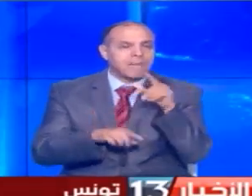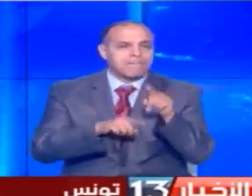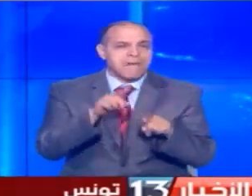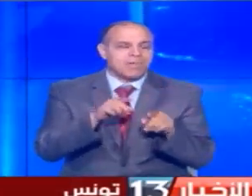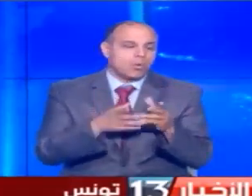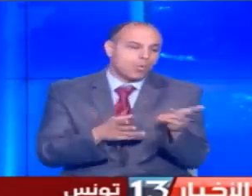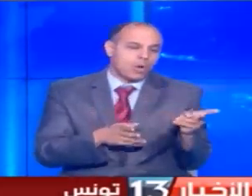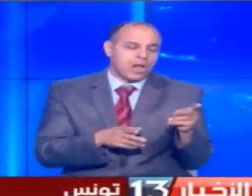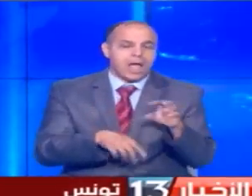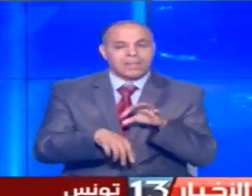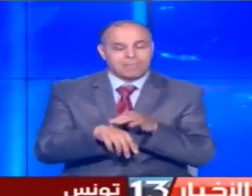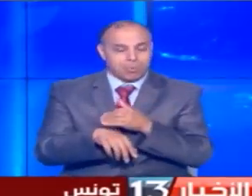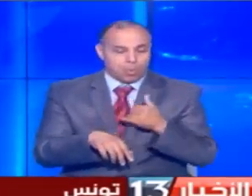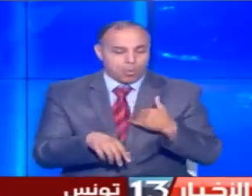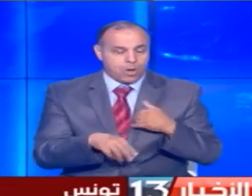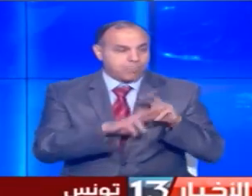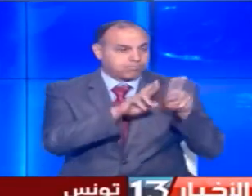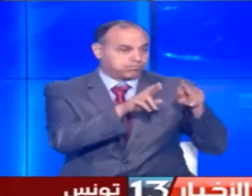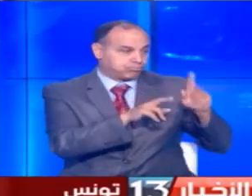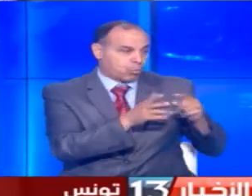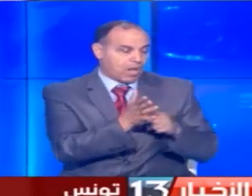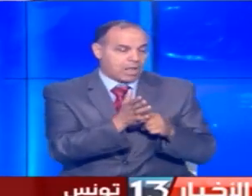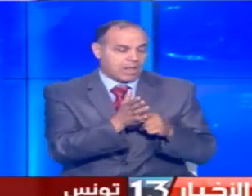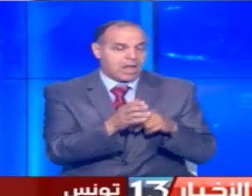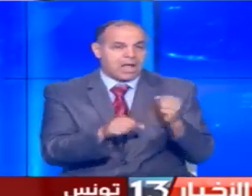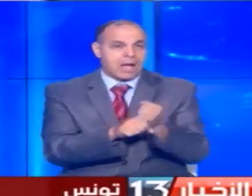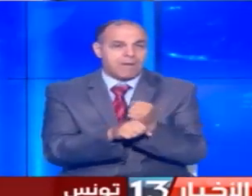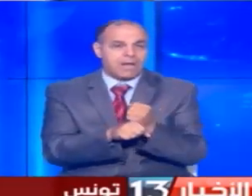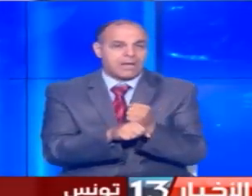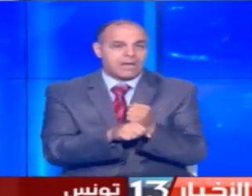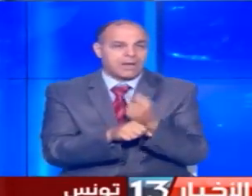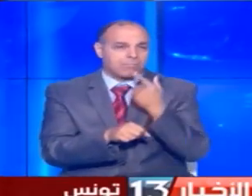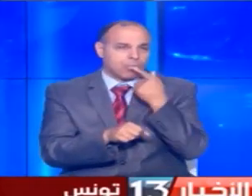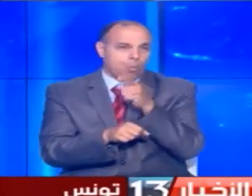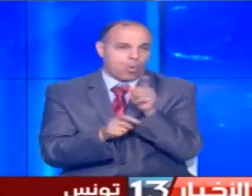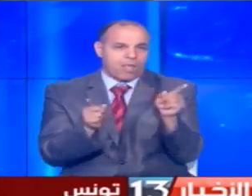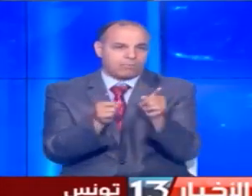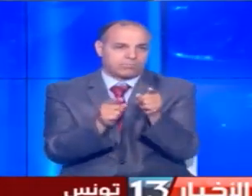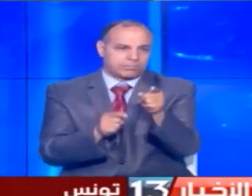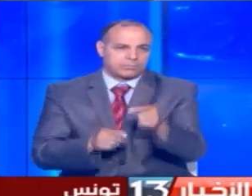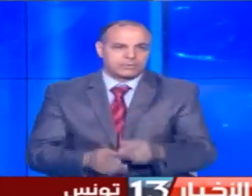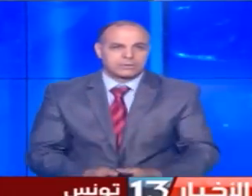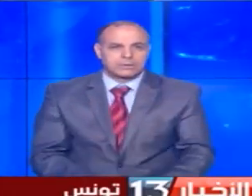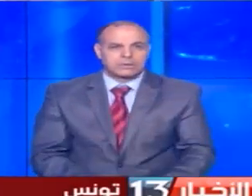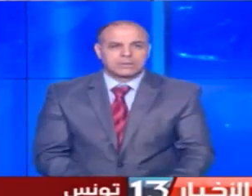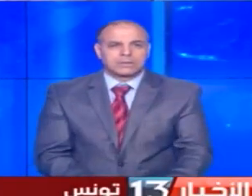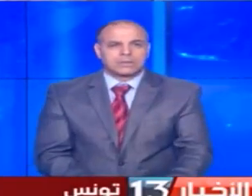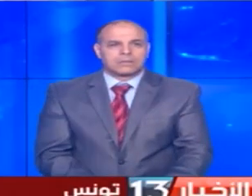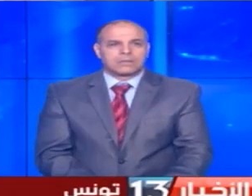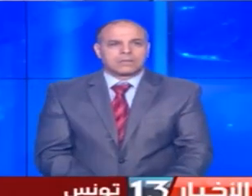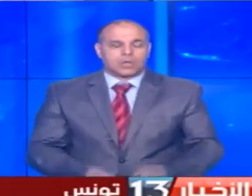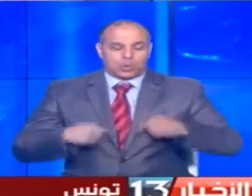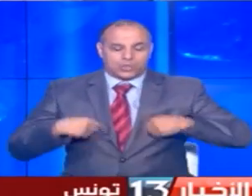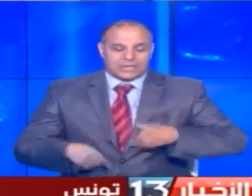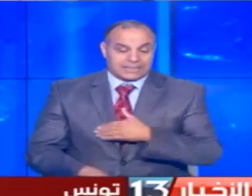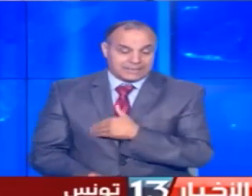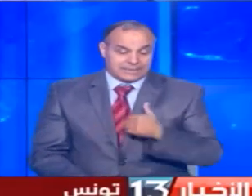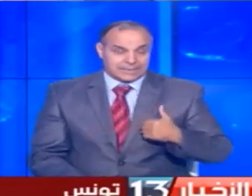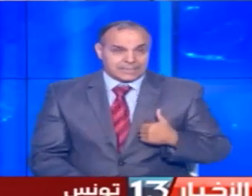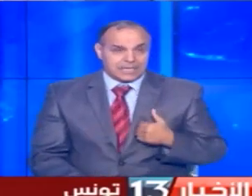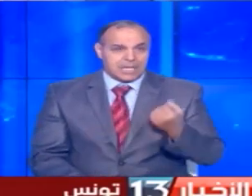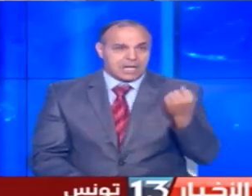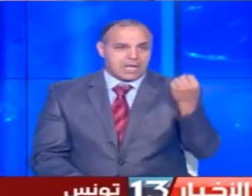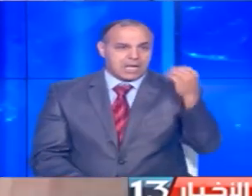من هؤلاء الأطباء المتعاقدين لعملهم على حد تعبيرها. وزارة الصحة حلت